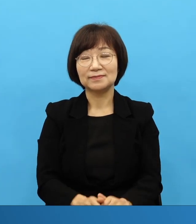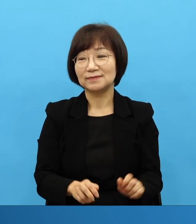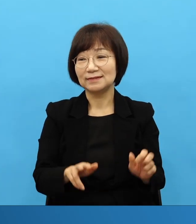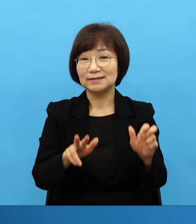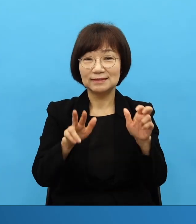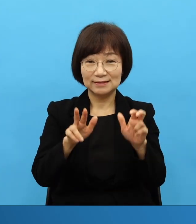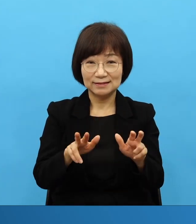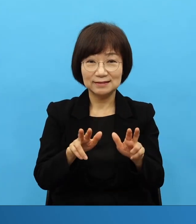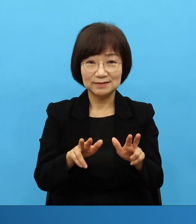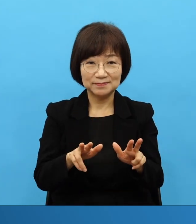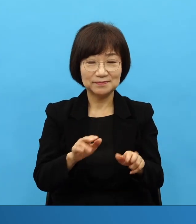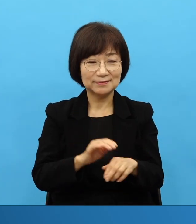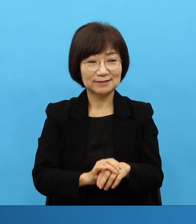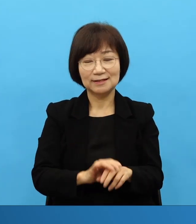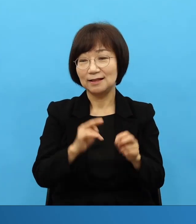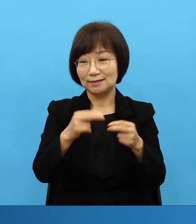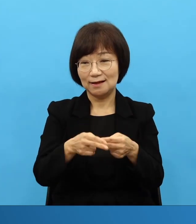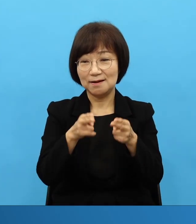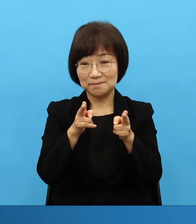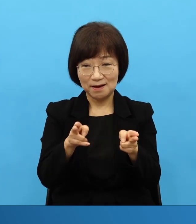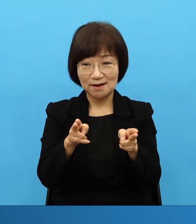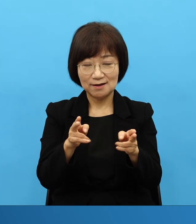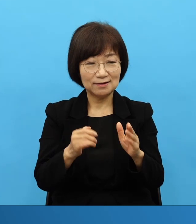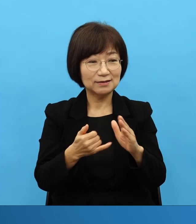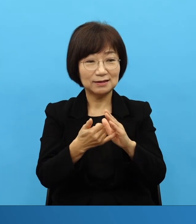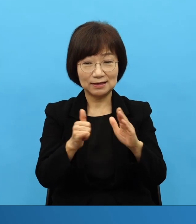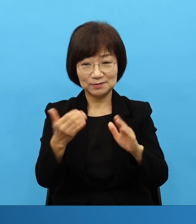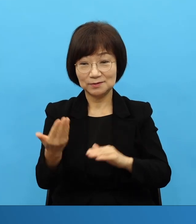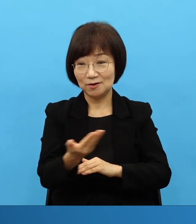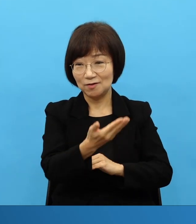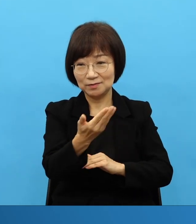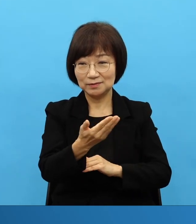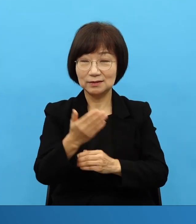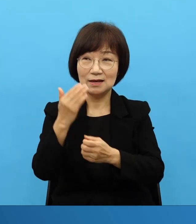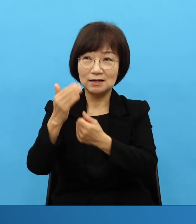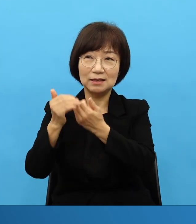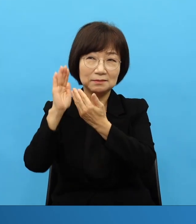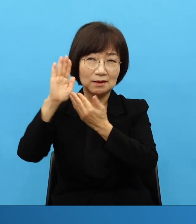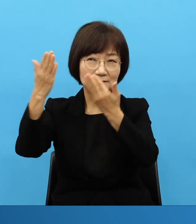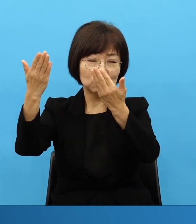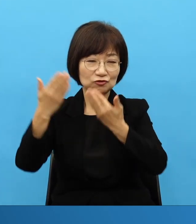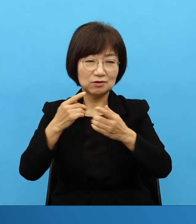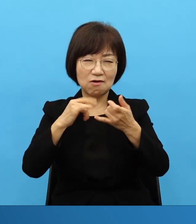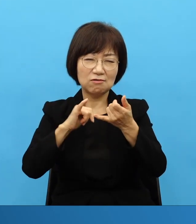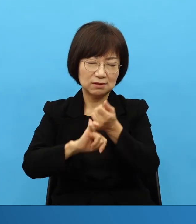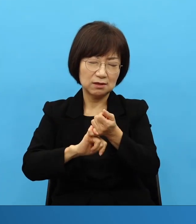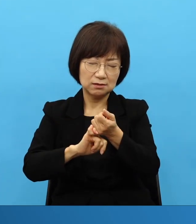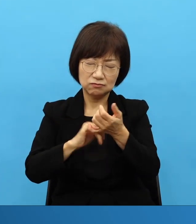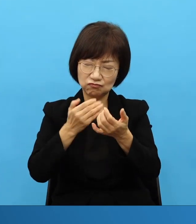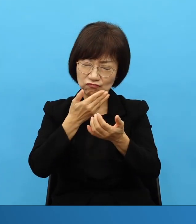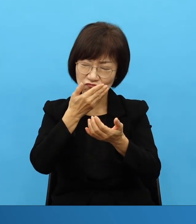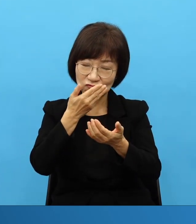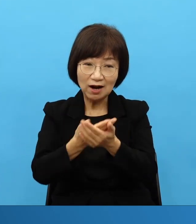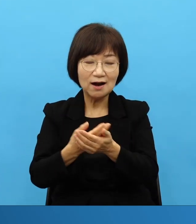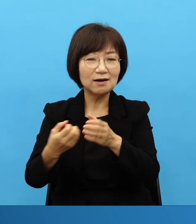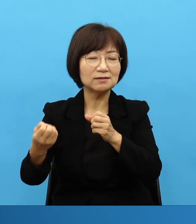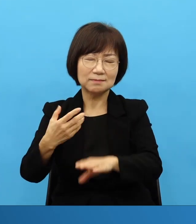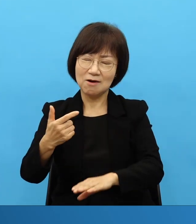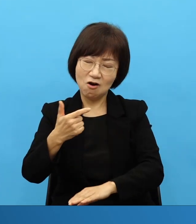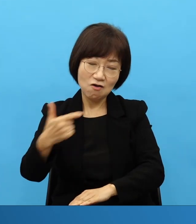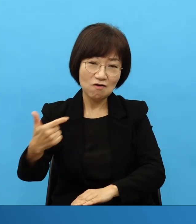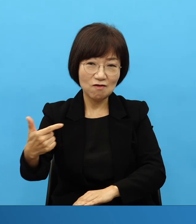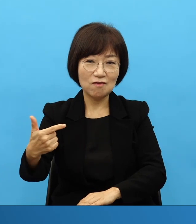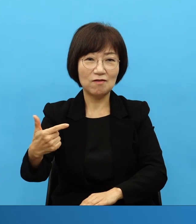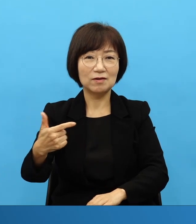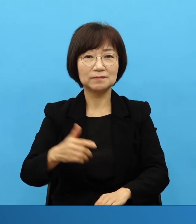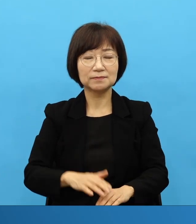언약은 큽니다. 간단치 않습니다. The remaining covenant that we have is so grand. So all of our church members here today and all of our Tarapang family members, you have to hold on to this. 나이